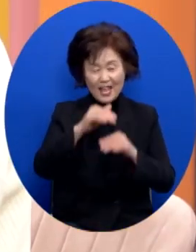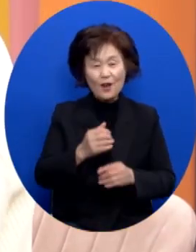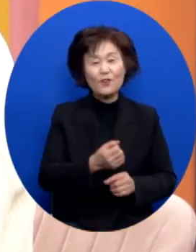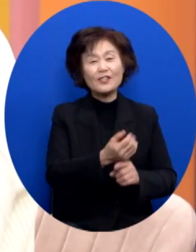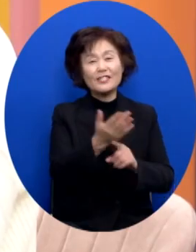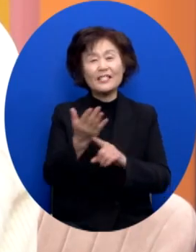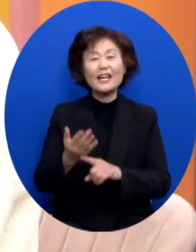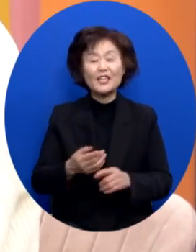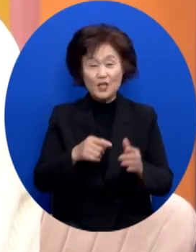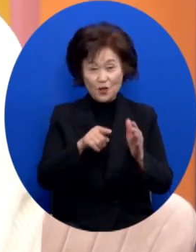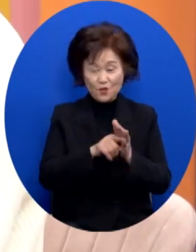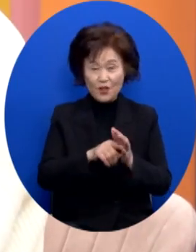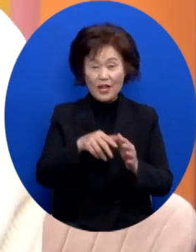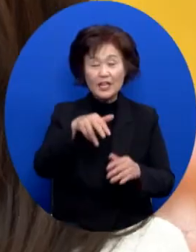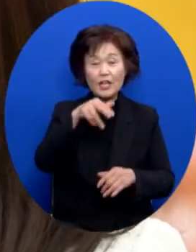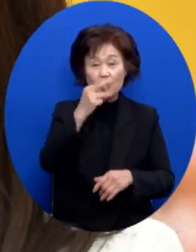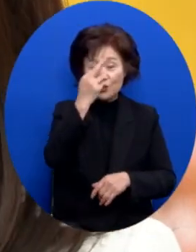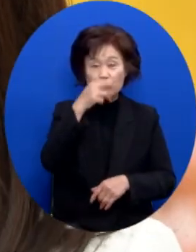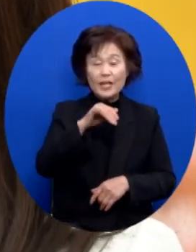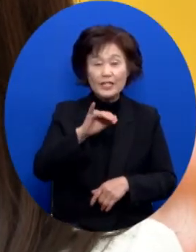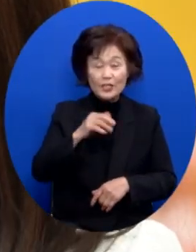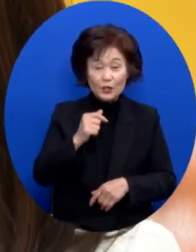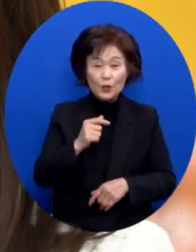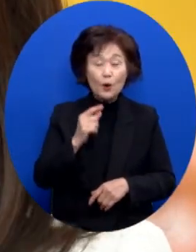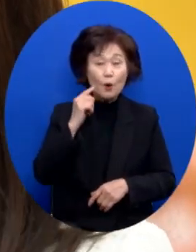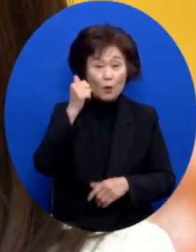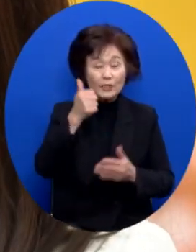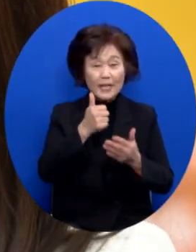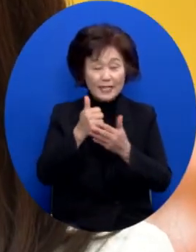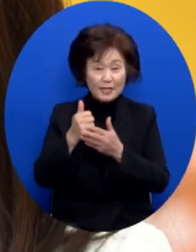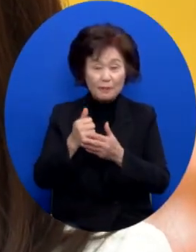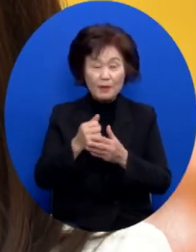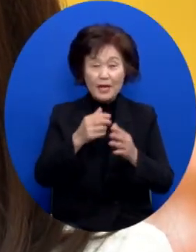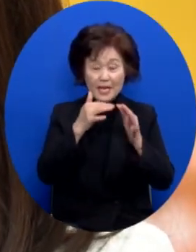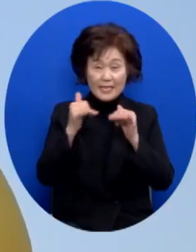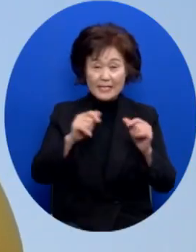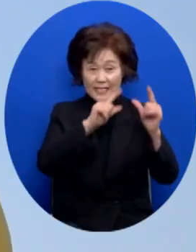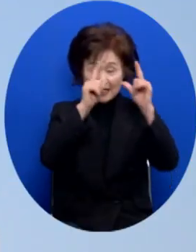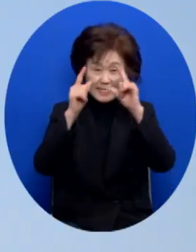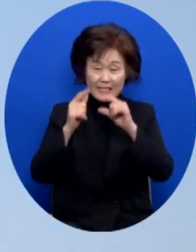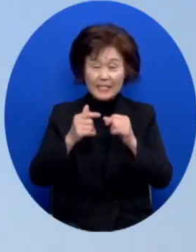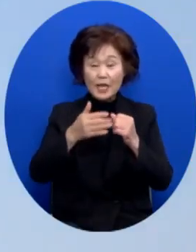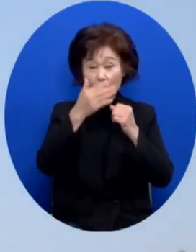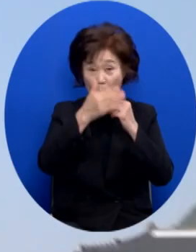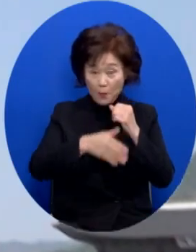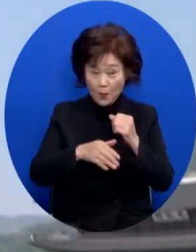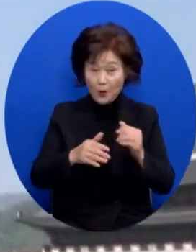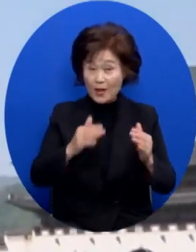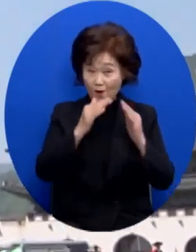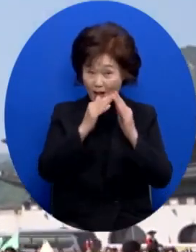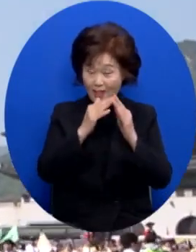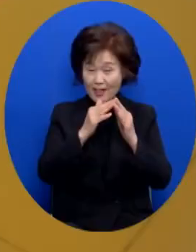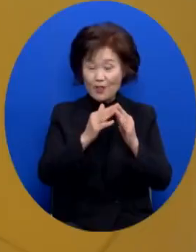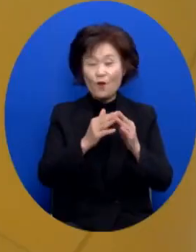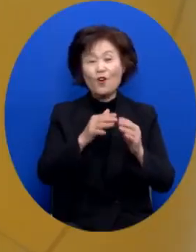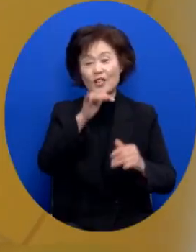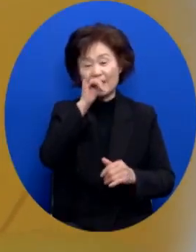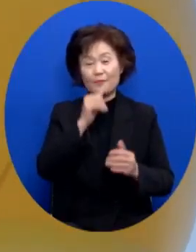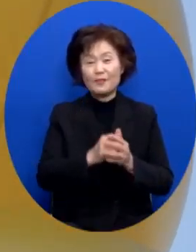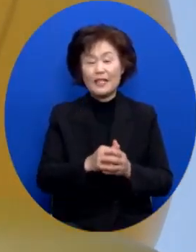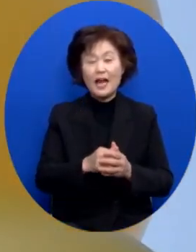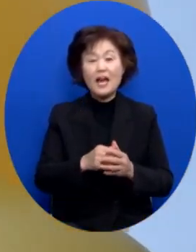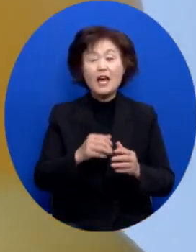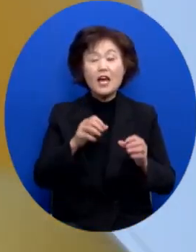새롭게 선보이는 최일도 목사의 인생 사진관도 시청자를 찾아갑니다. 지난해 4월, 한국교회